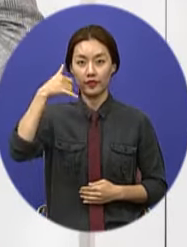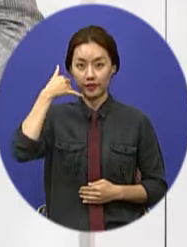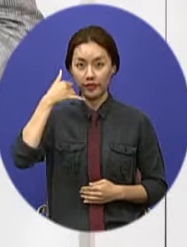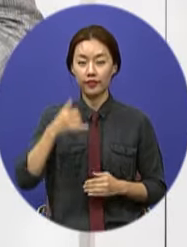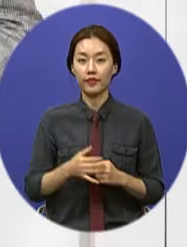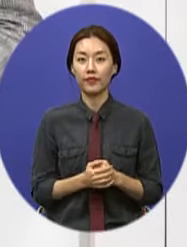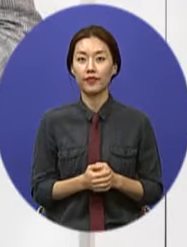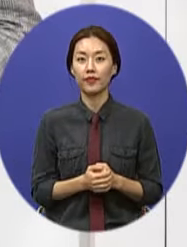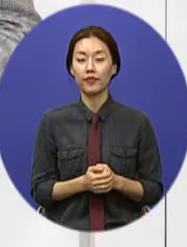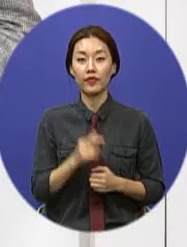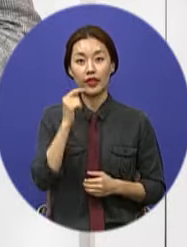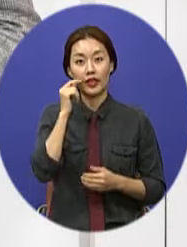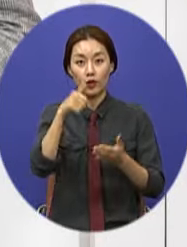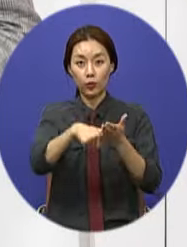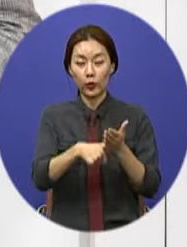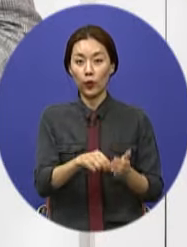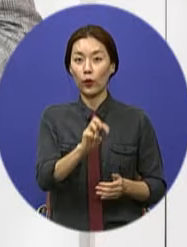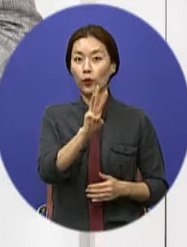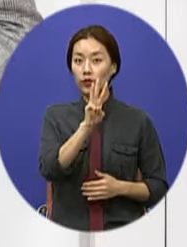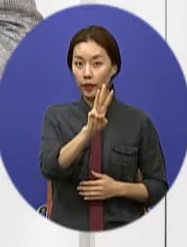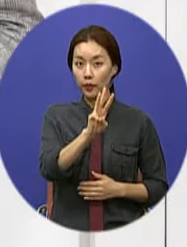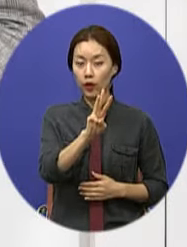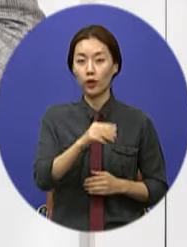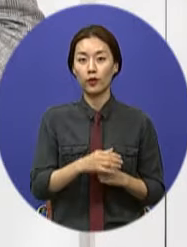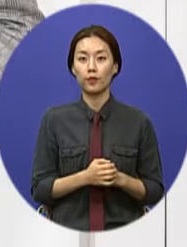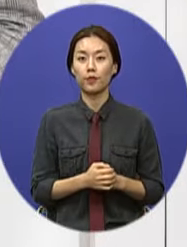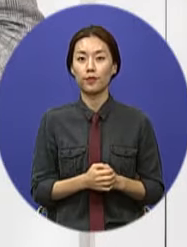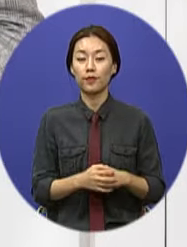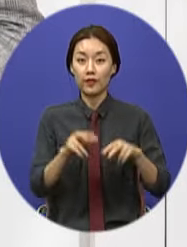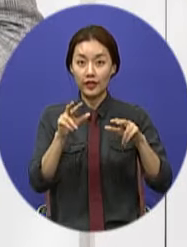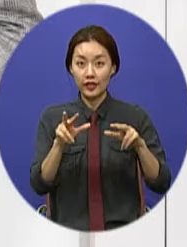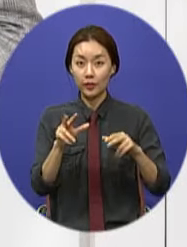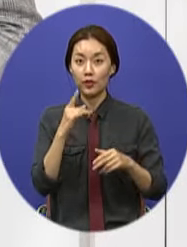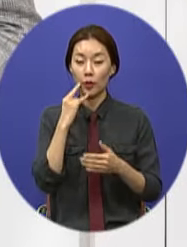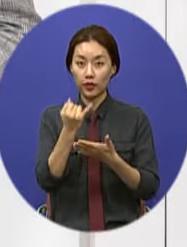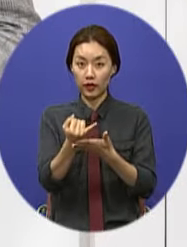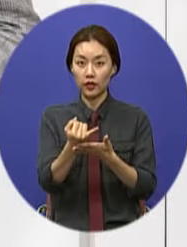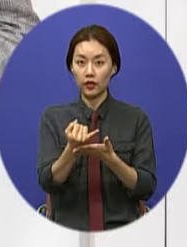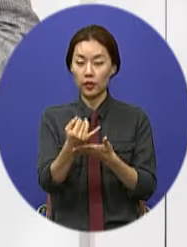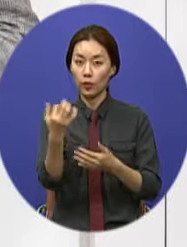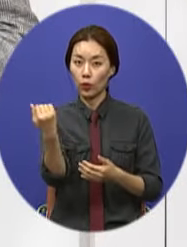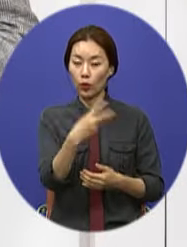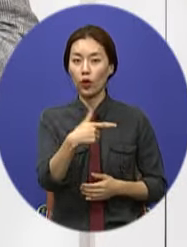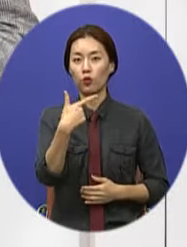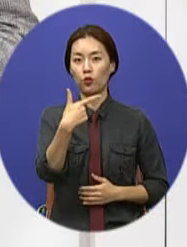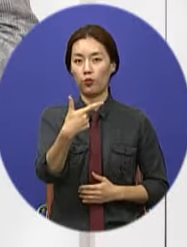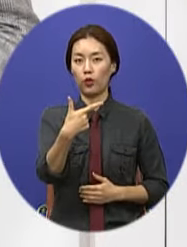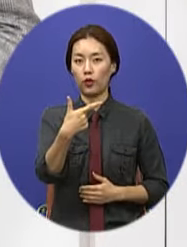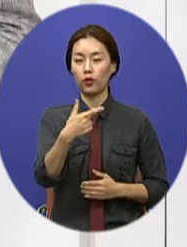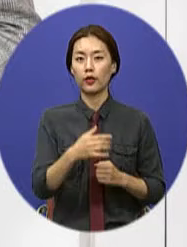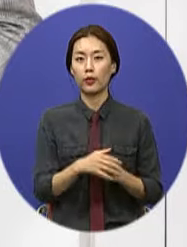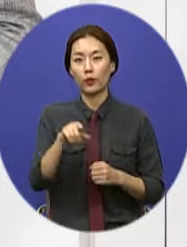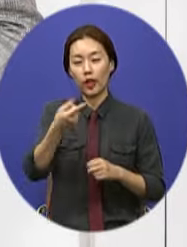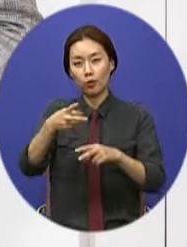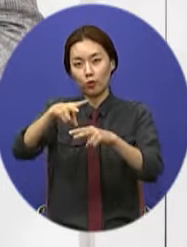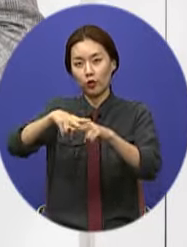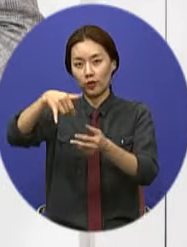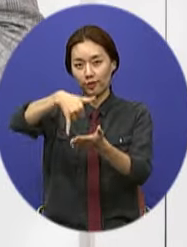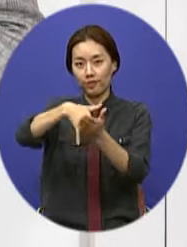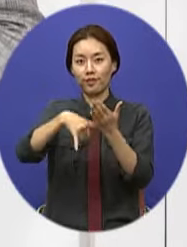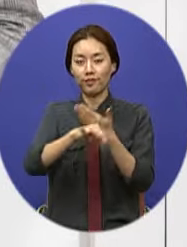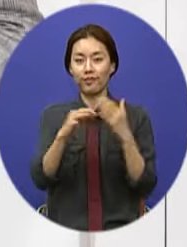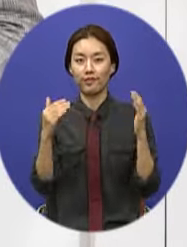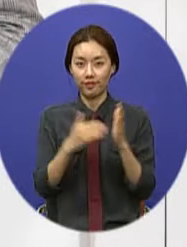전화하시고요. 인기상 투표 3번 들어오셔서 네. 속초에 계신 우리 어머니가 6번입니다. 6번 누르시고